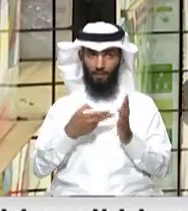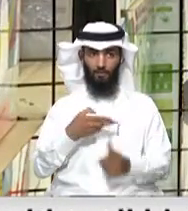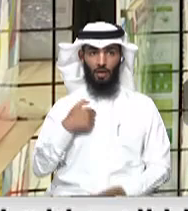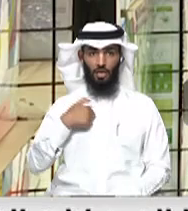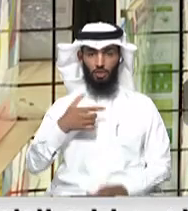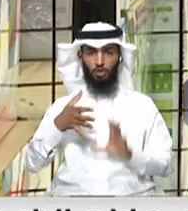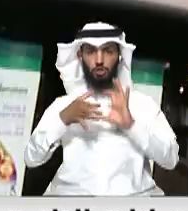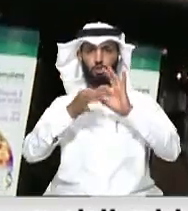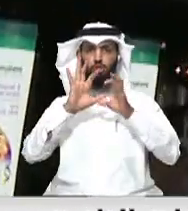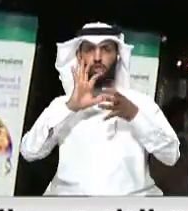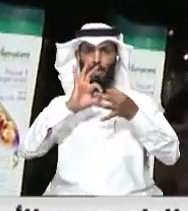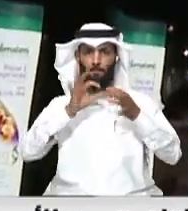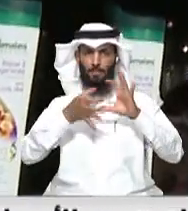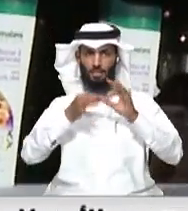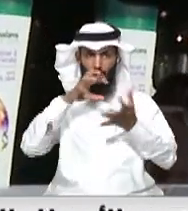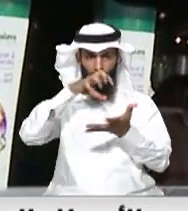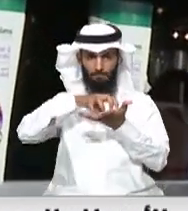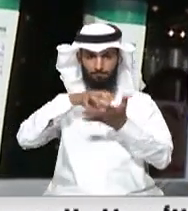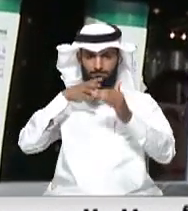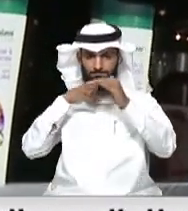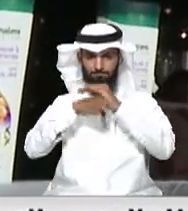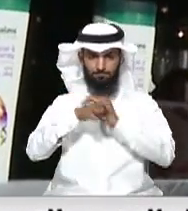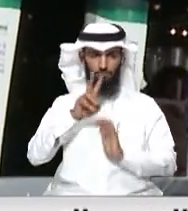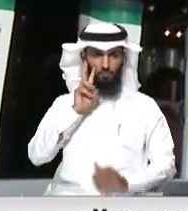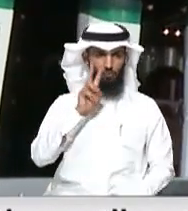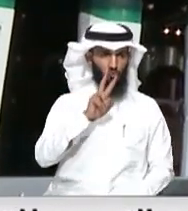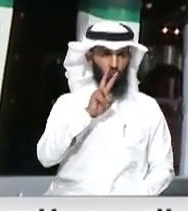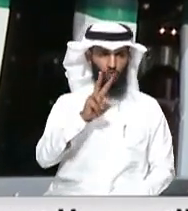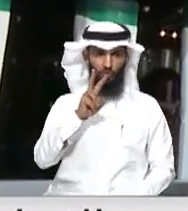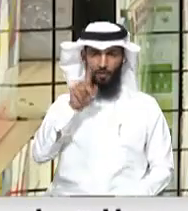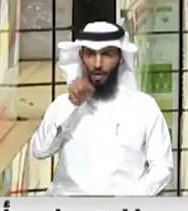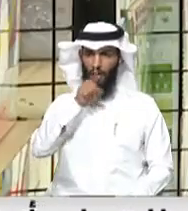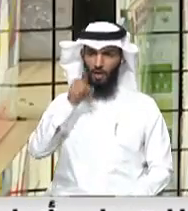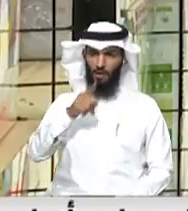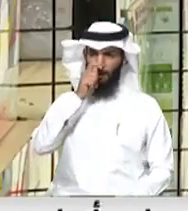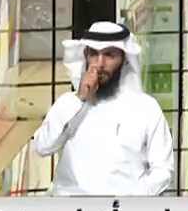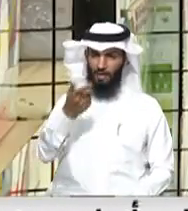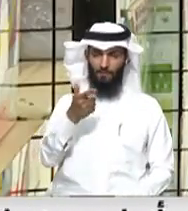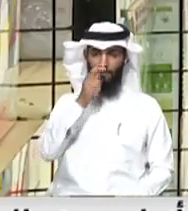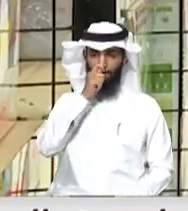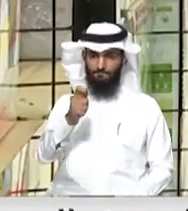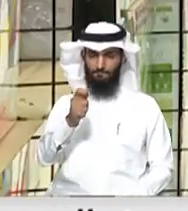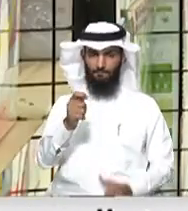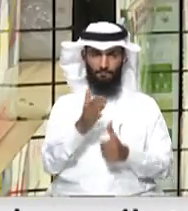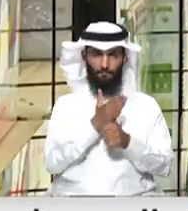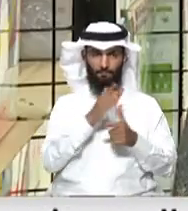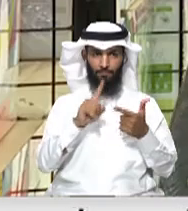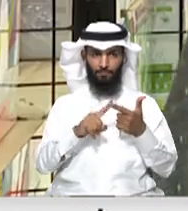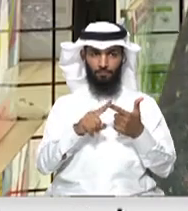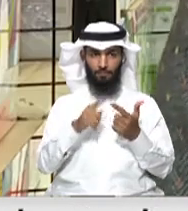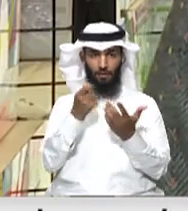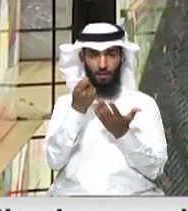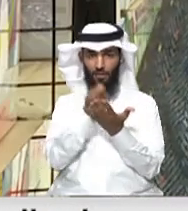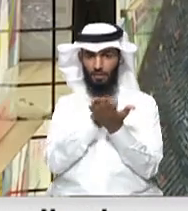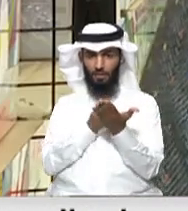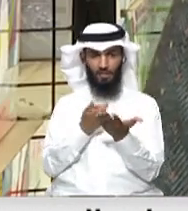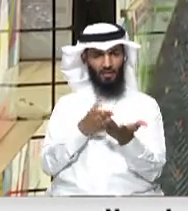من خلالها نشوف المخالفات الموجودة ونرصدها من خلال عمل محضر